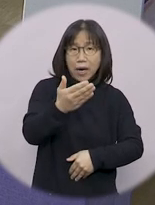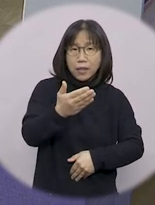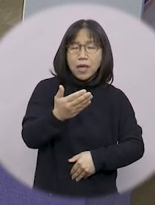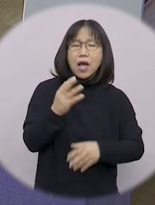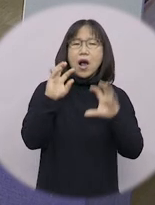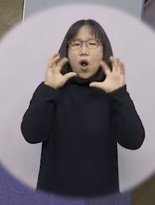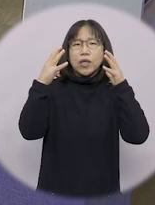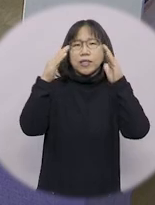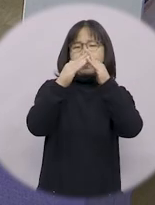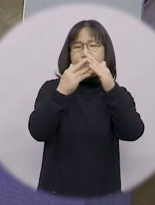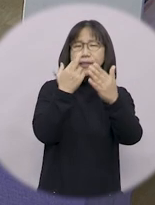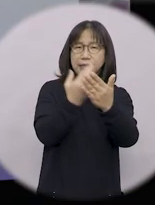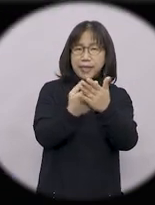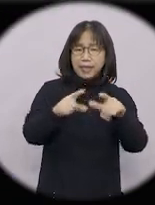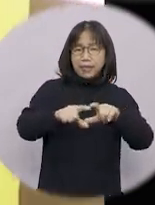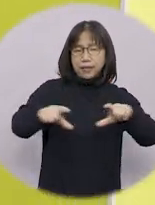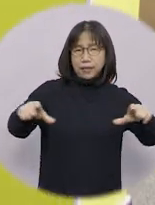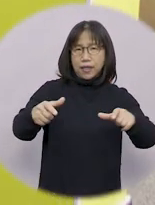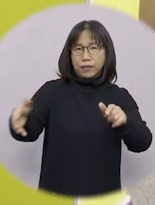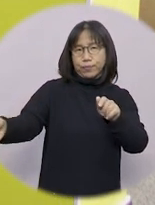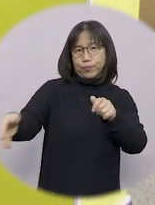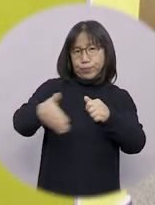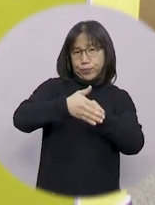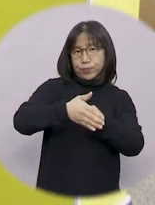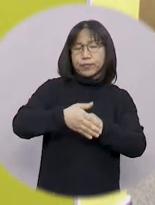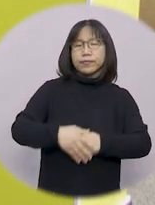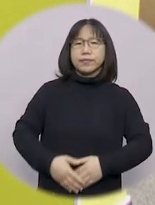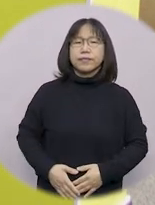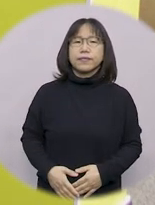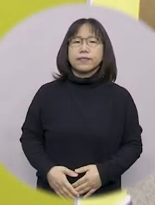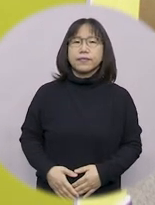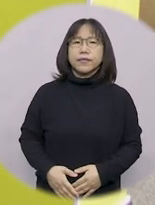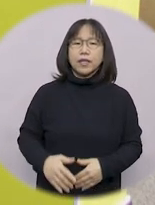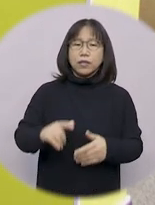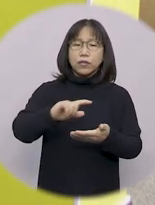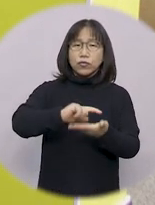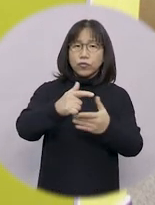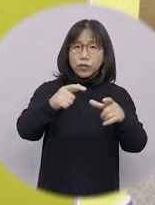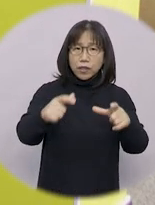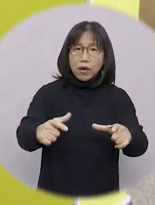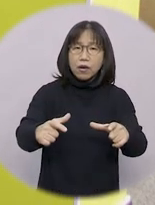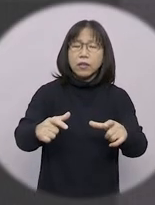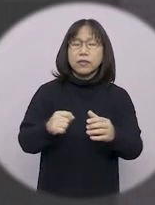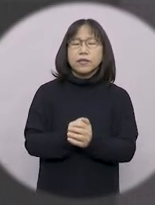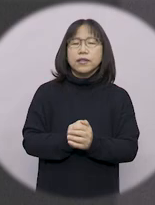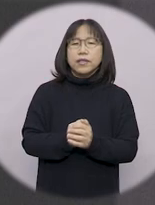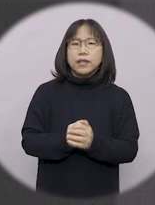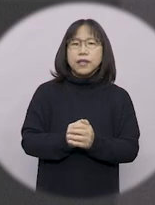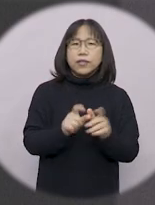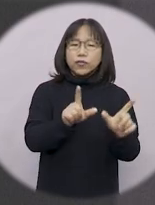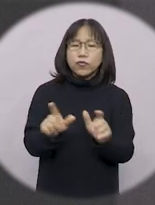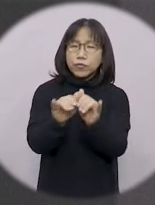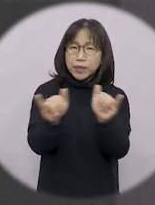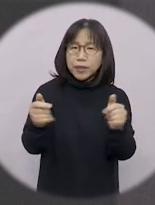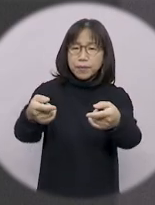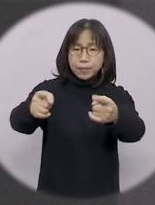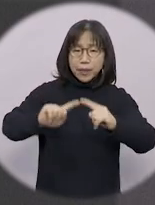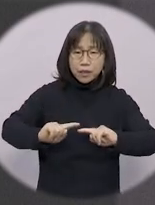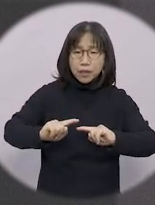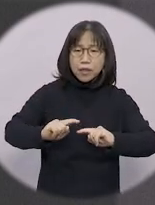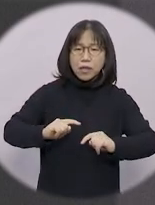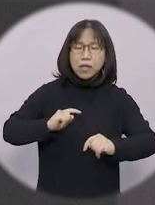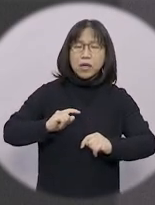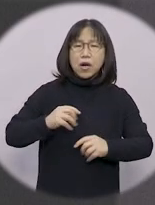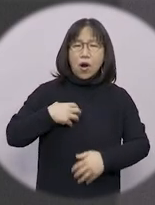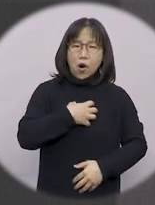어린이집 창틀을 부착했습니다 구청 및 다중이용시설 을 방문하는 국민들의 불안감을 해소하기